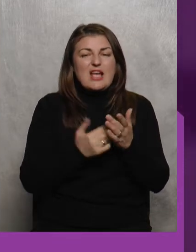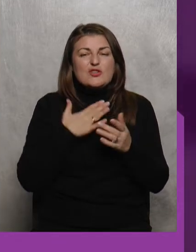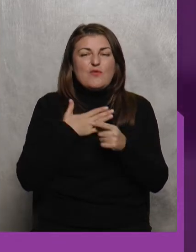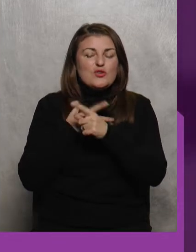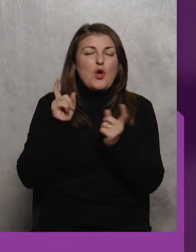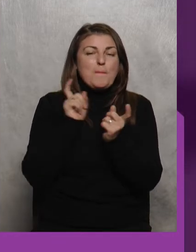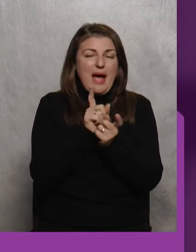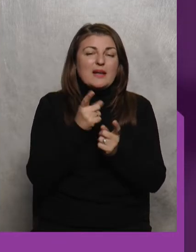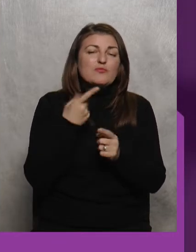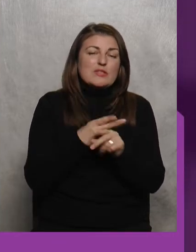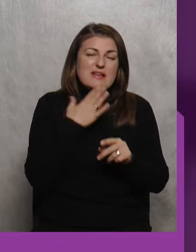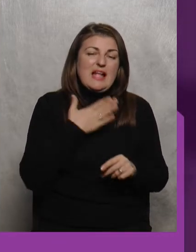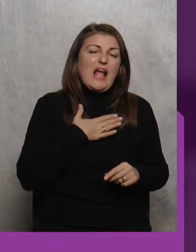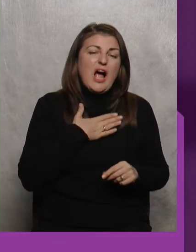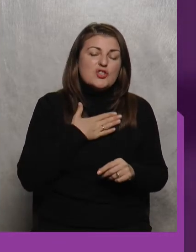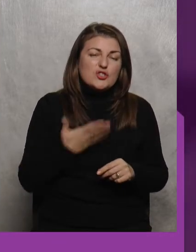свого, тому що це